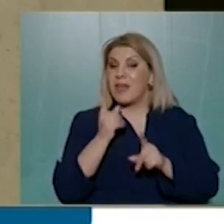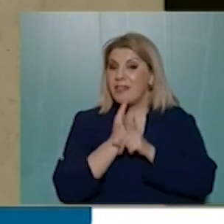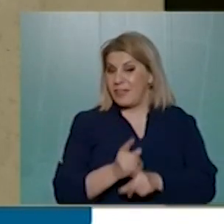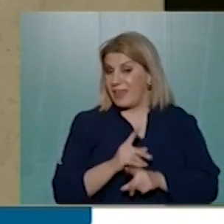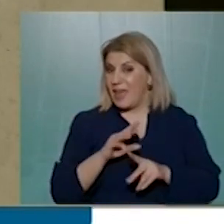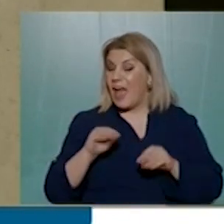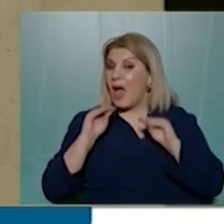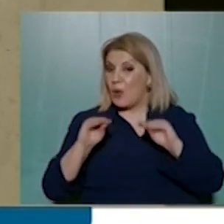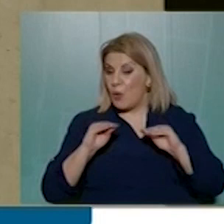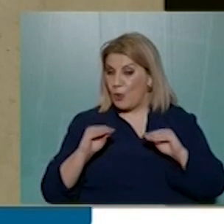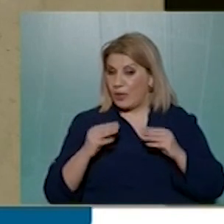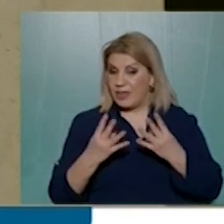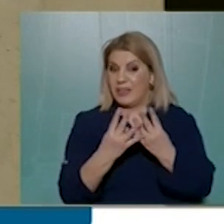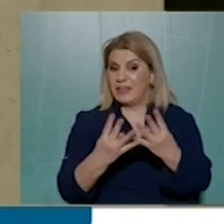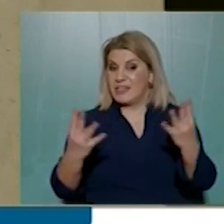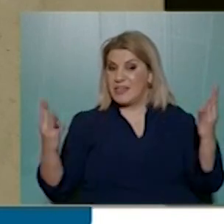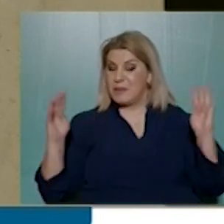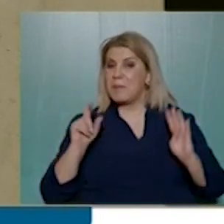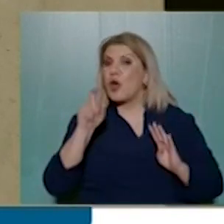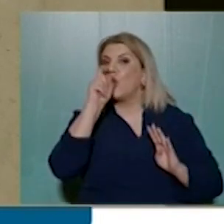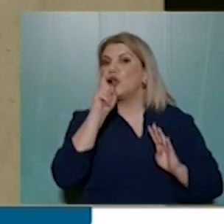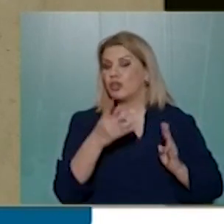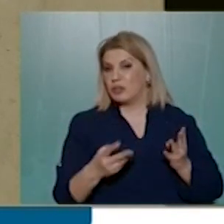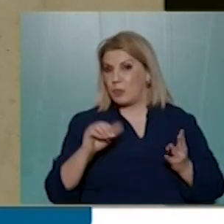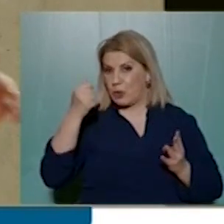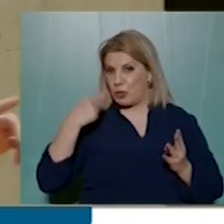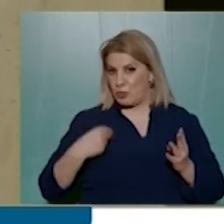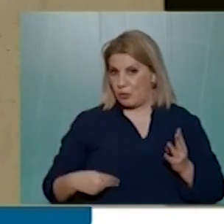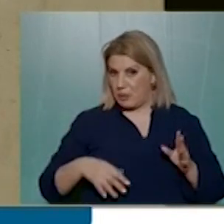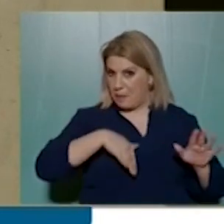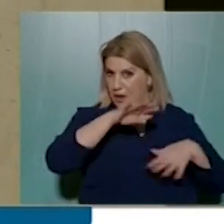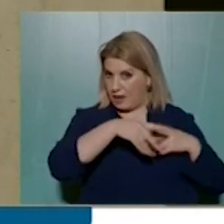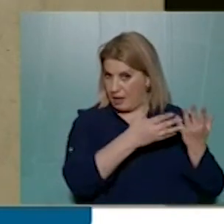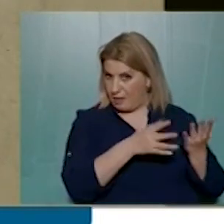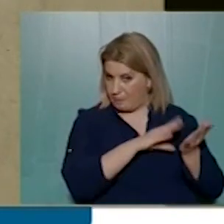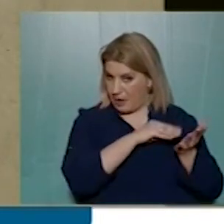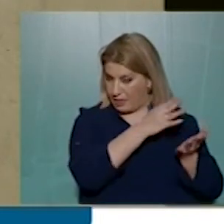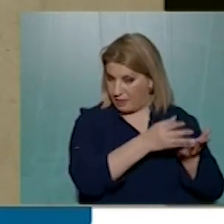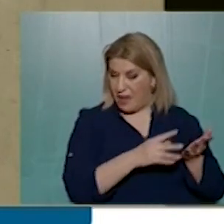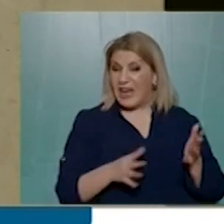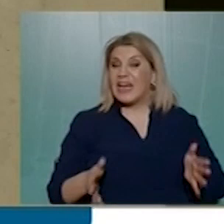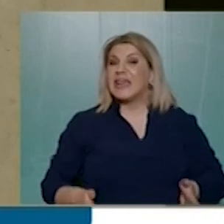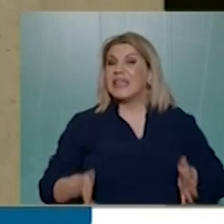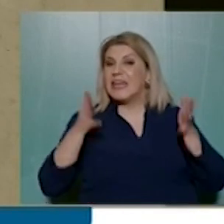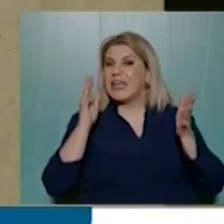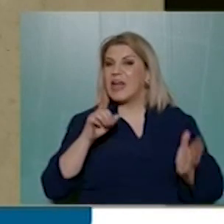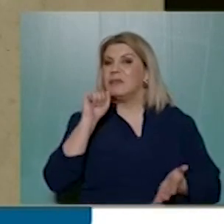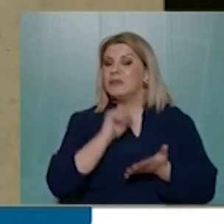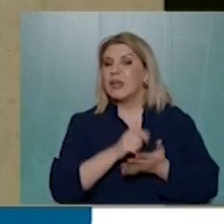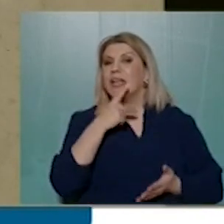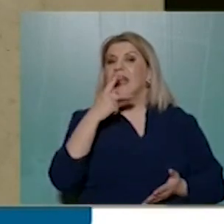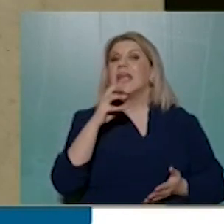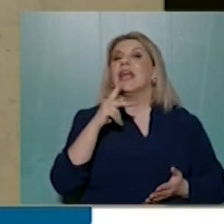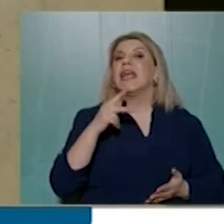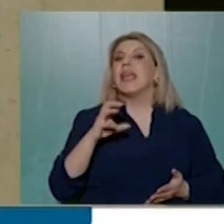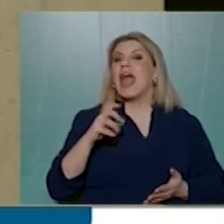περιφραγμένη με σύρμα από κοτέτσι στο πρώτο ειδικό δημοτικό σχολείο στην παραλία κτίρια έτοιμα να βγουν στο σφυρί όπως το κεατ